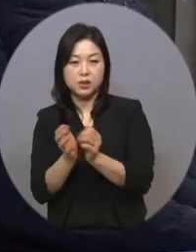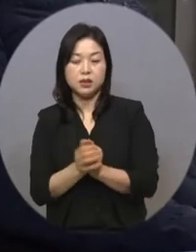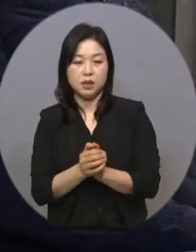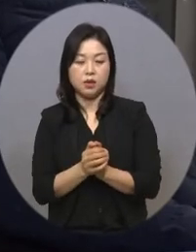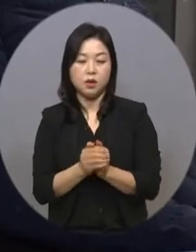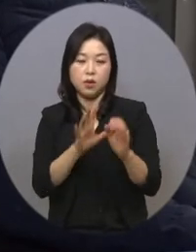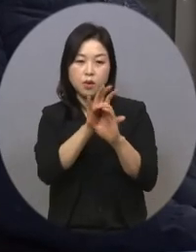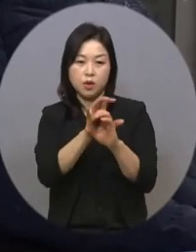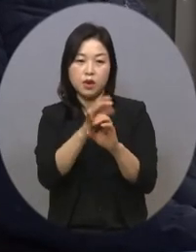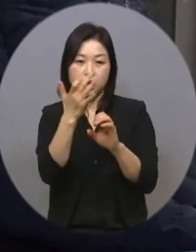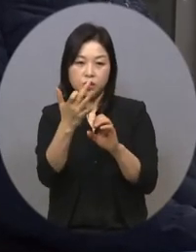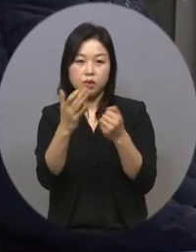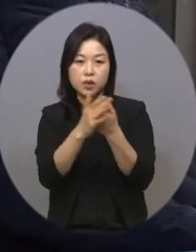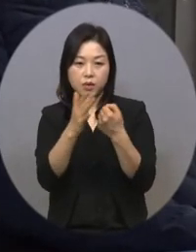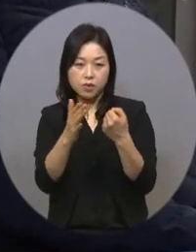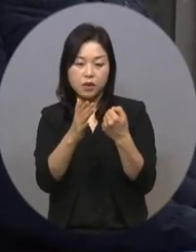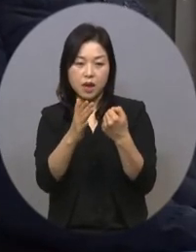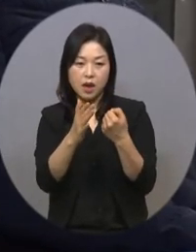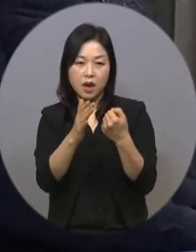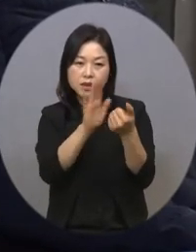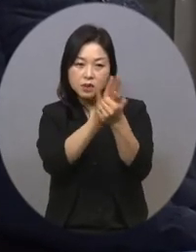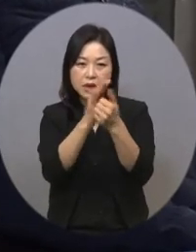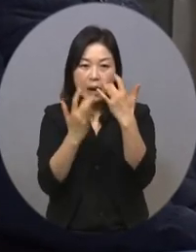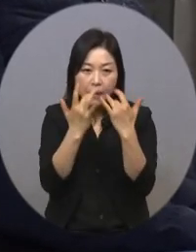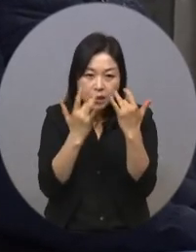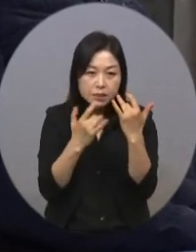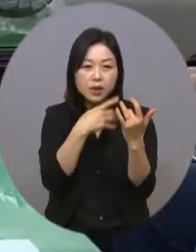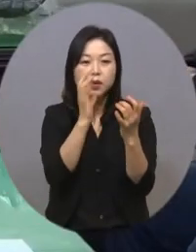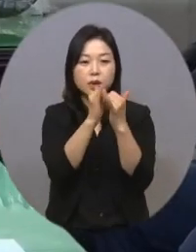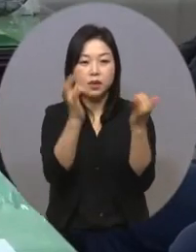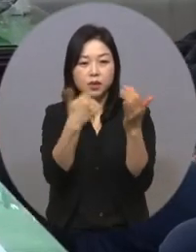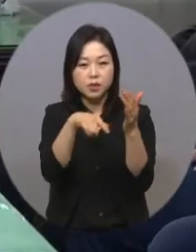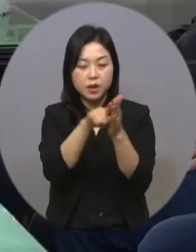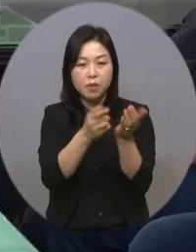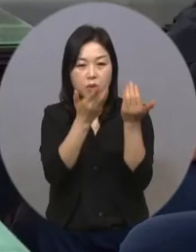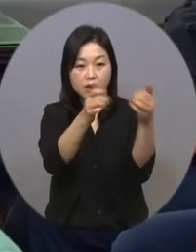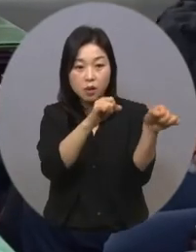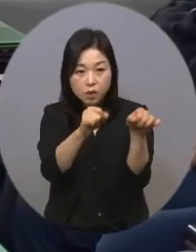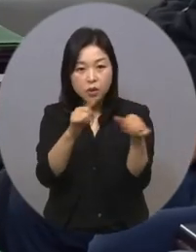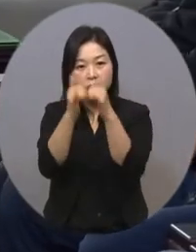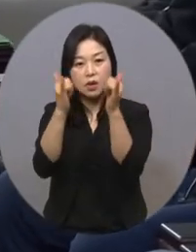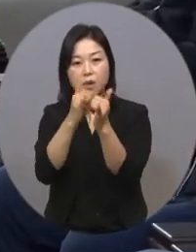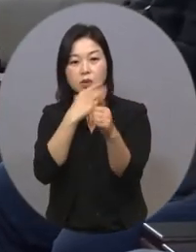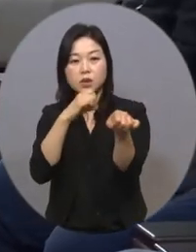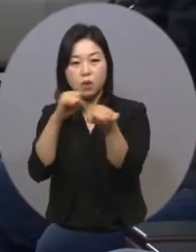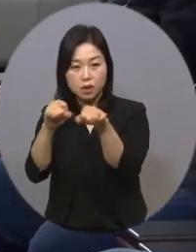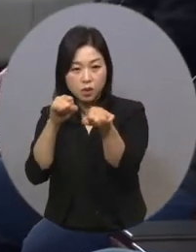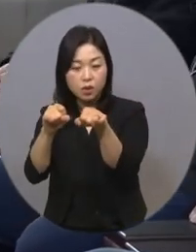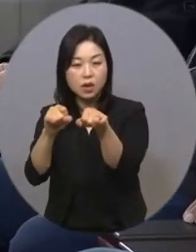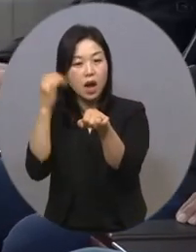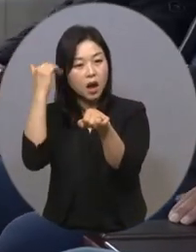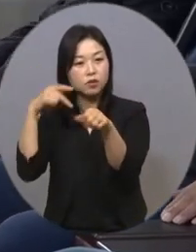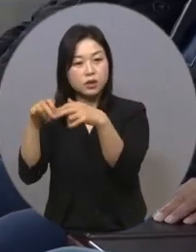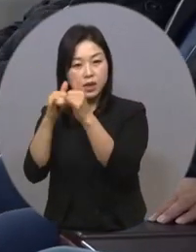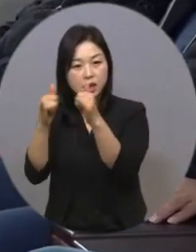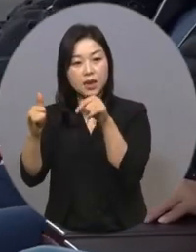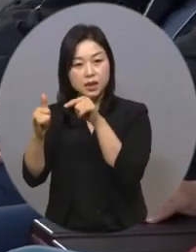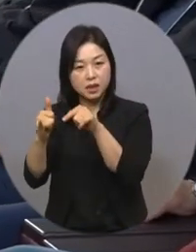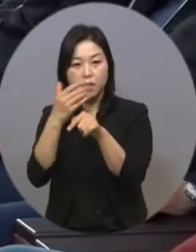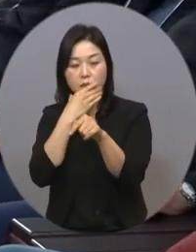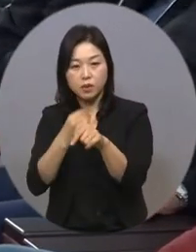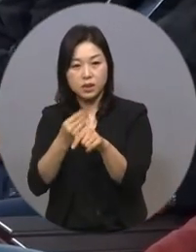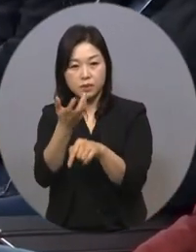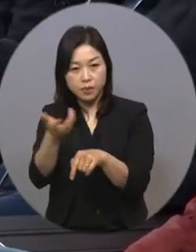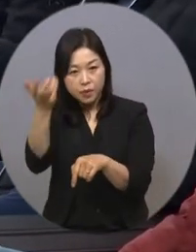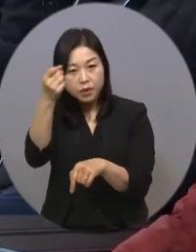고립화된 독거노인들을 위해 다양한 봉사활동을 제공하고, 사회복지활동 등을 통한 한국장애인의